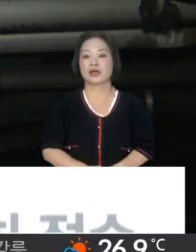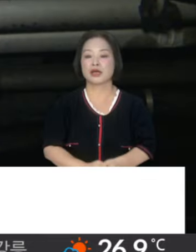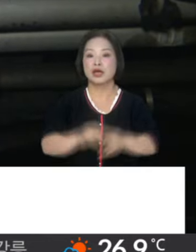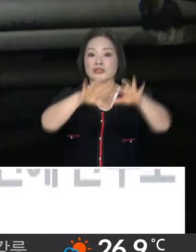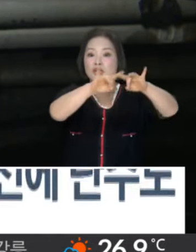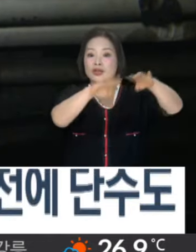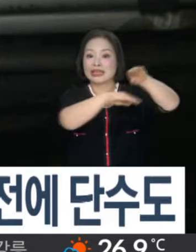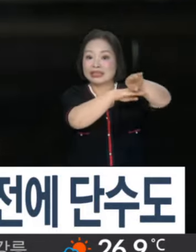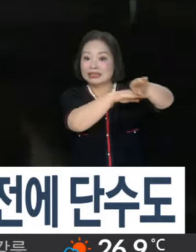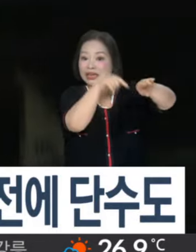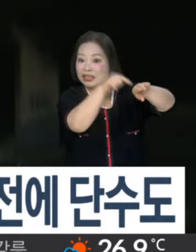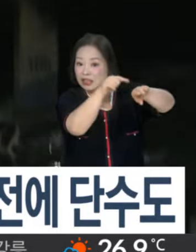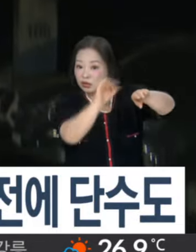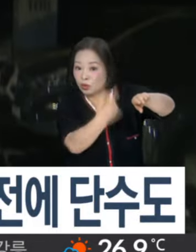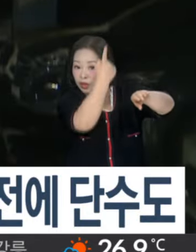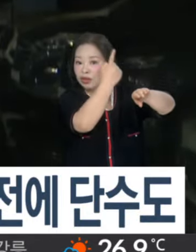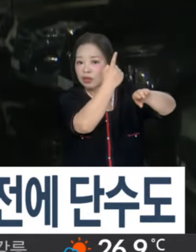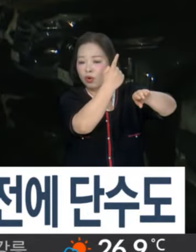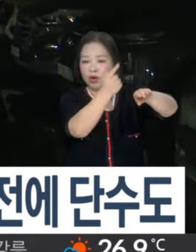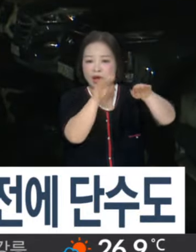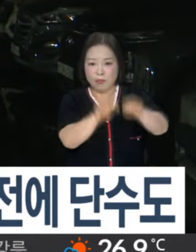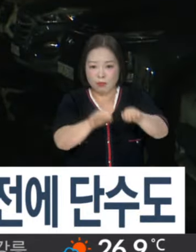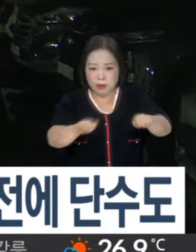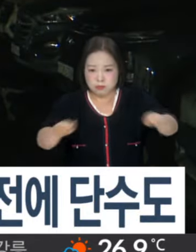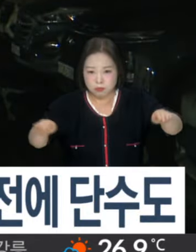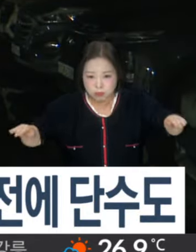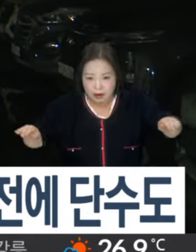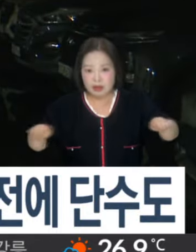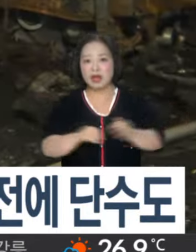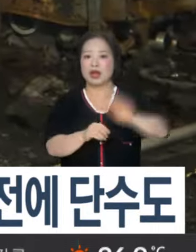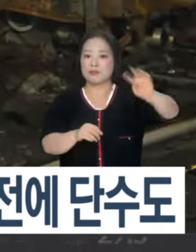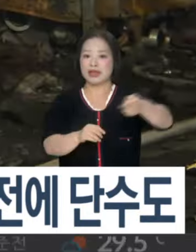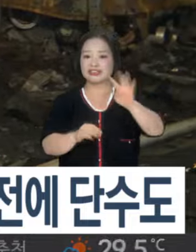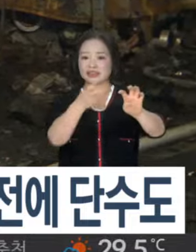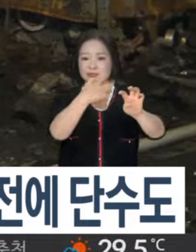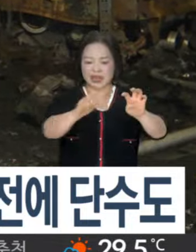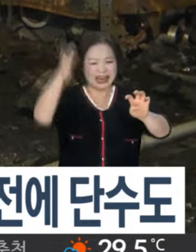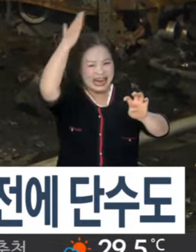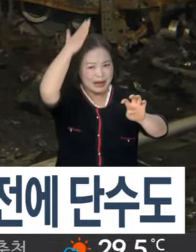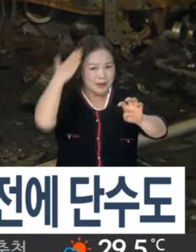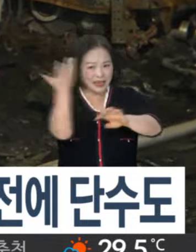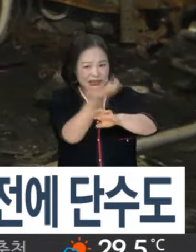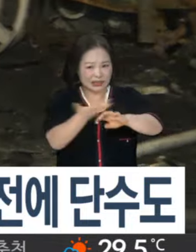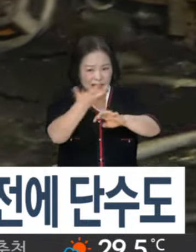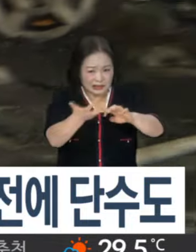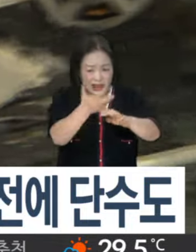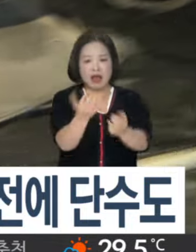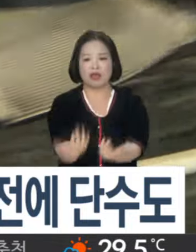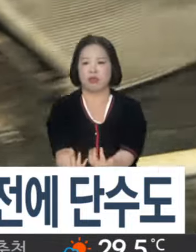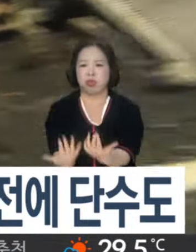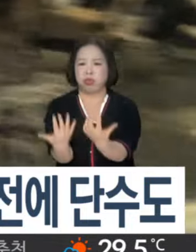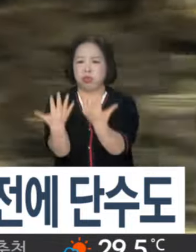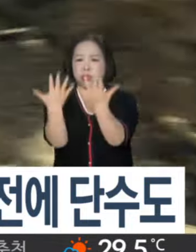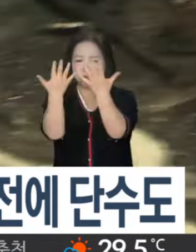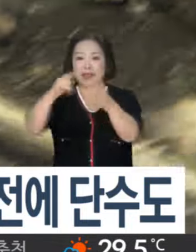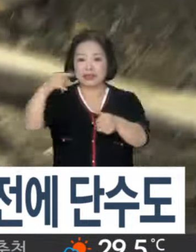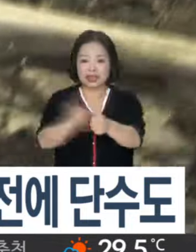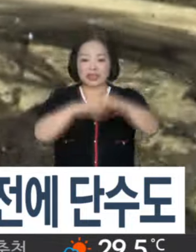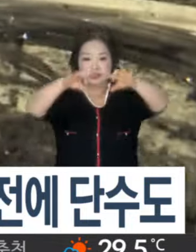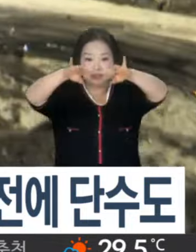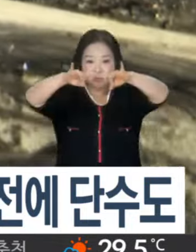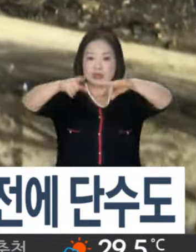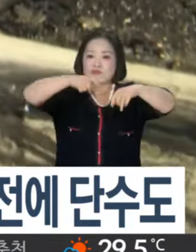전기차에서 시작된 불로 차량 140 여대가 타거나 그을렸고 지하 전기 설비와 배관 인호가 정전과 단수지정